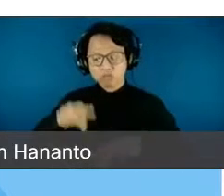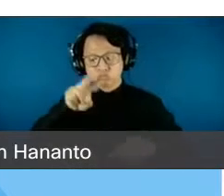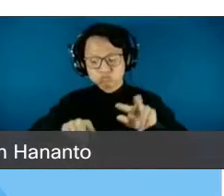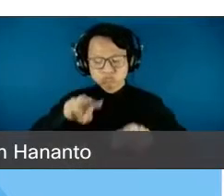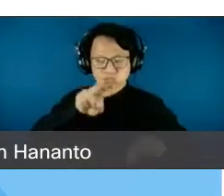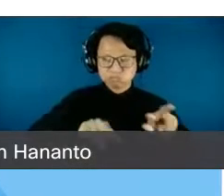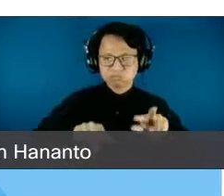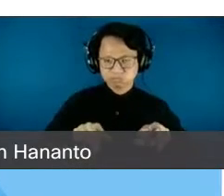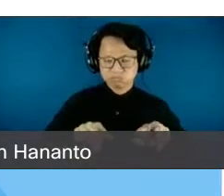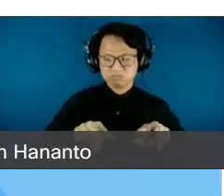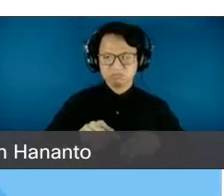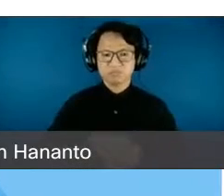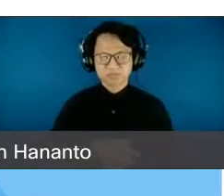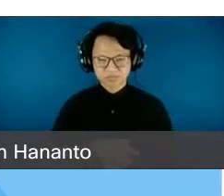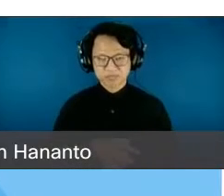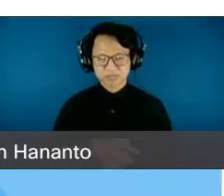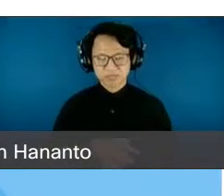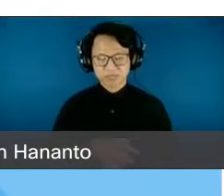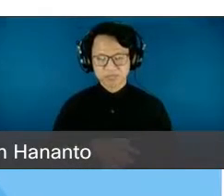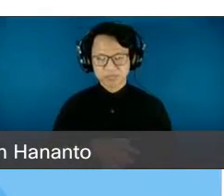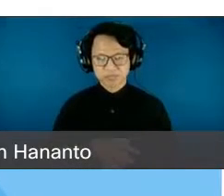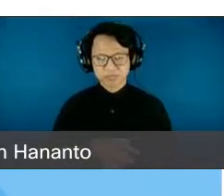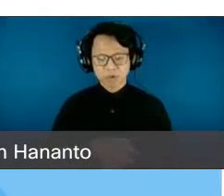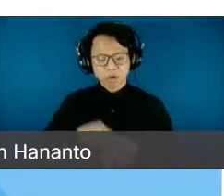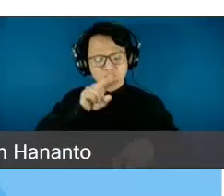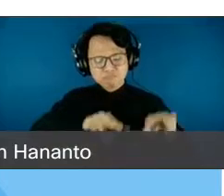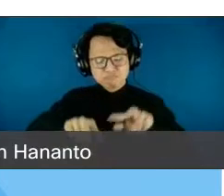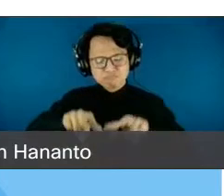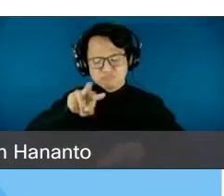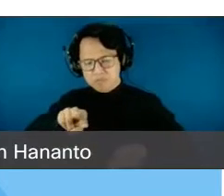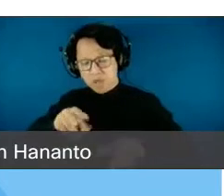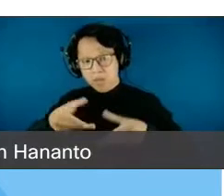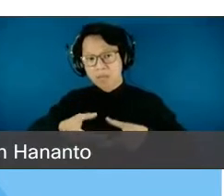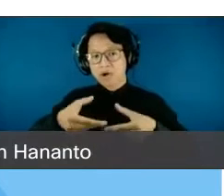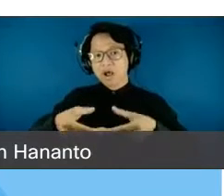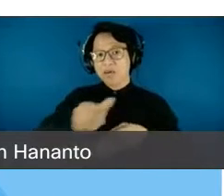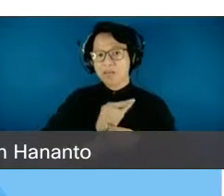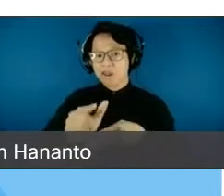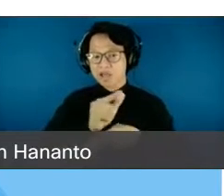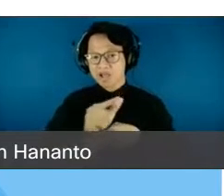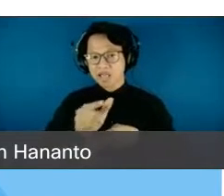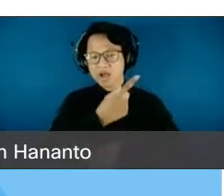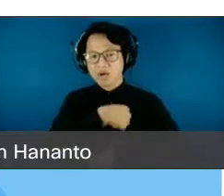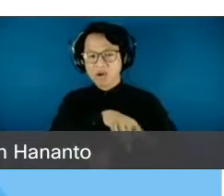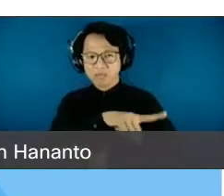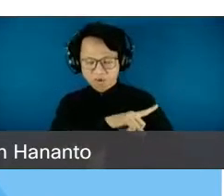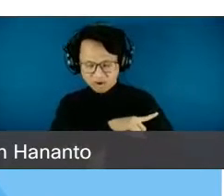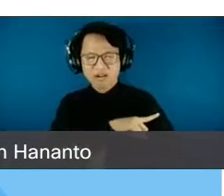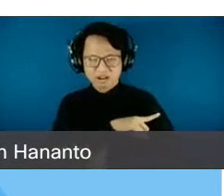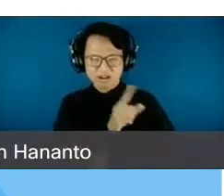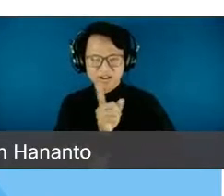kami terus dari asesmen kami melaksanakan pelatihan soft skill, dan dari soft skill